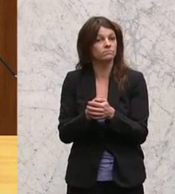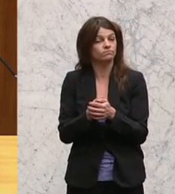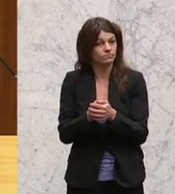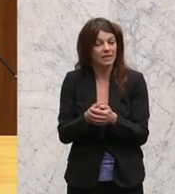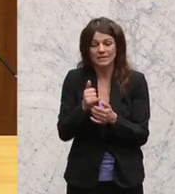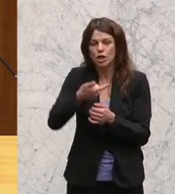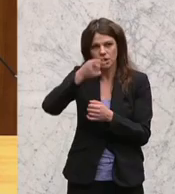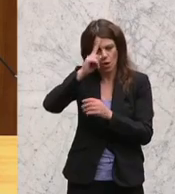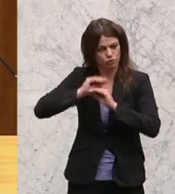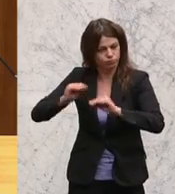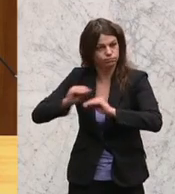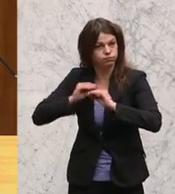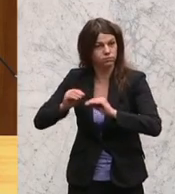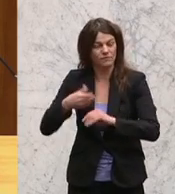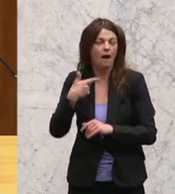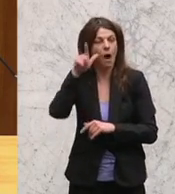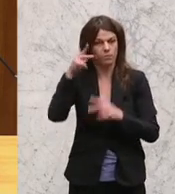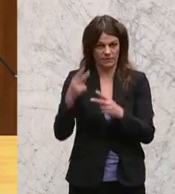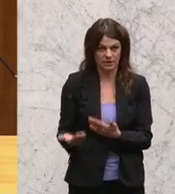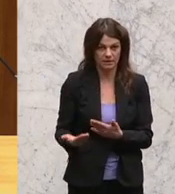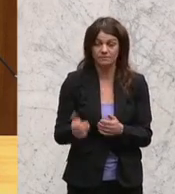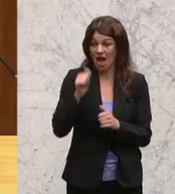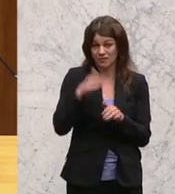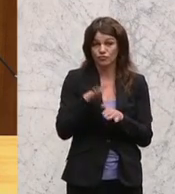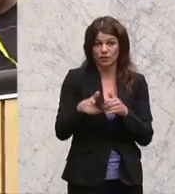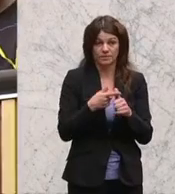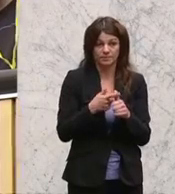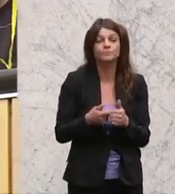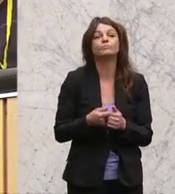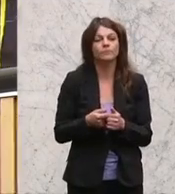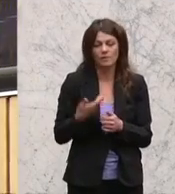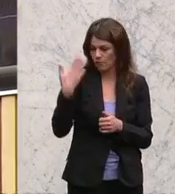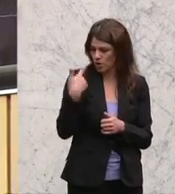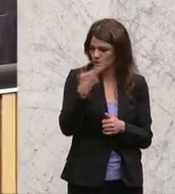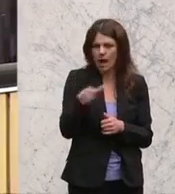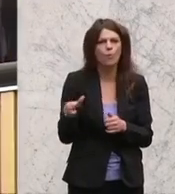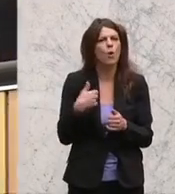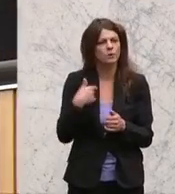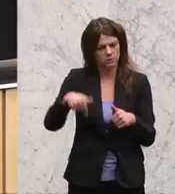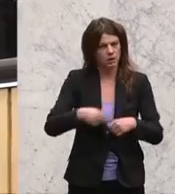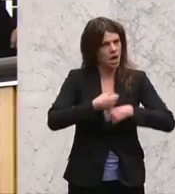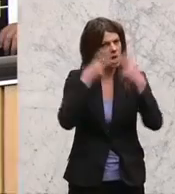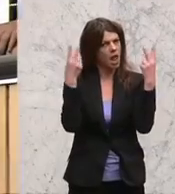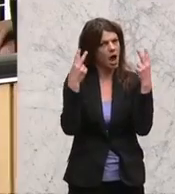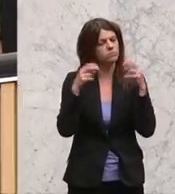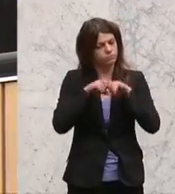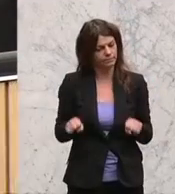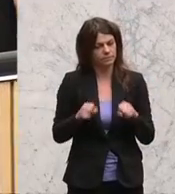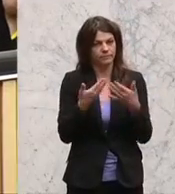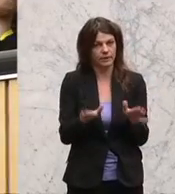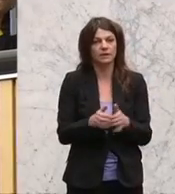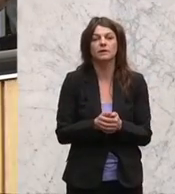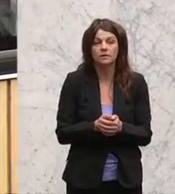die Deutschkenntnisse in den Vordergrund stellen. Das ist der erste Schritt. Da haben wir vor 14 Tagen hier auch eine klare Festlegung